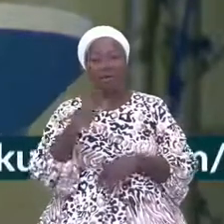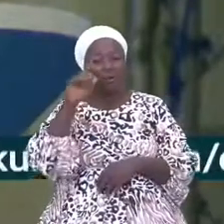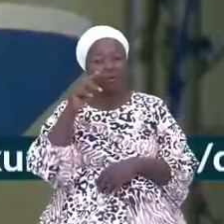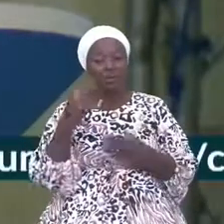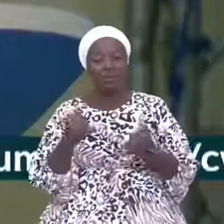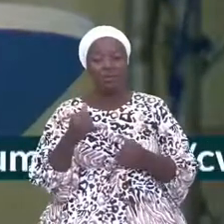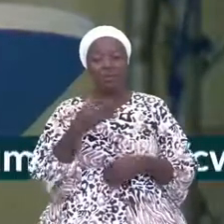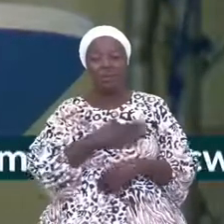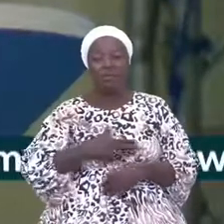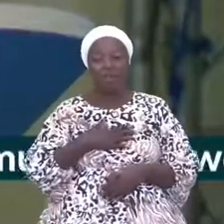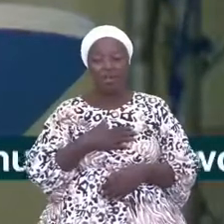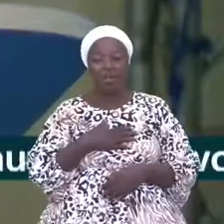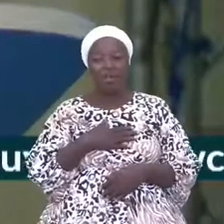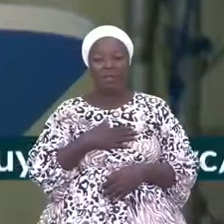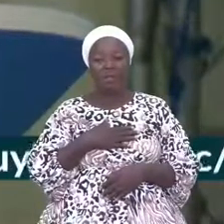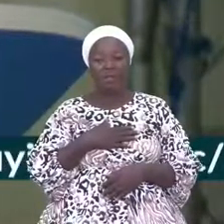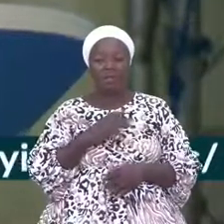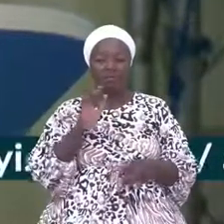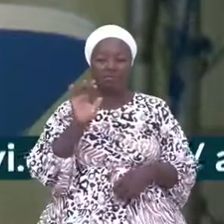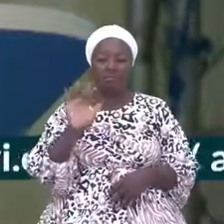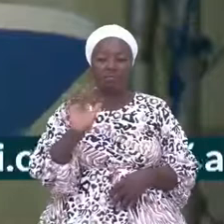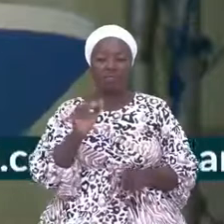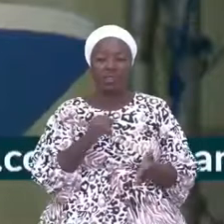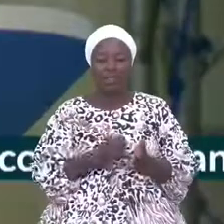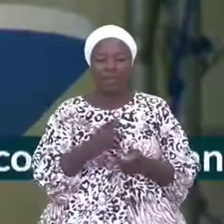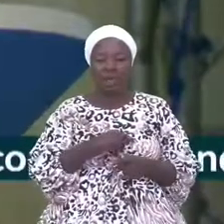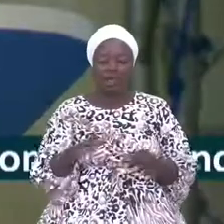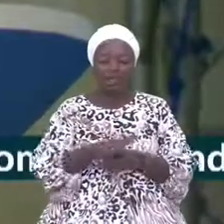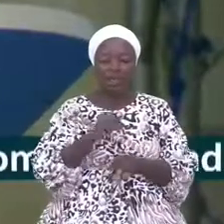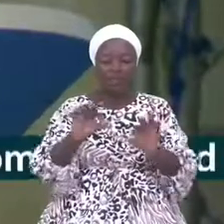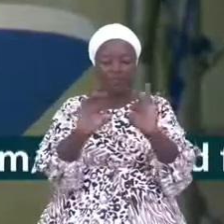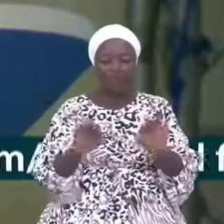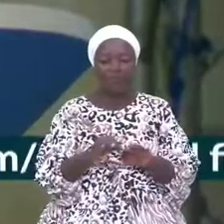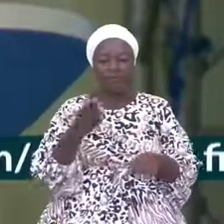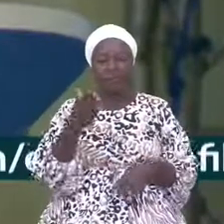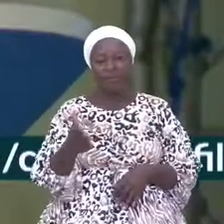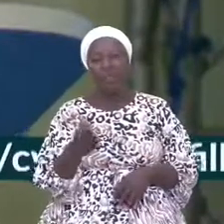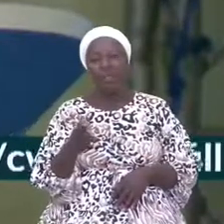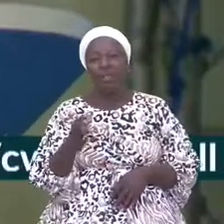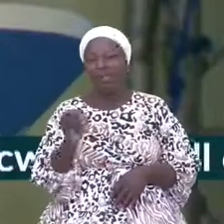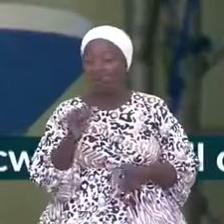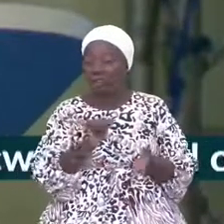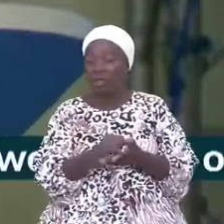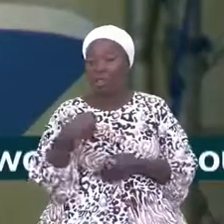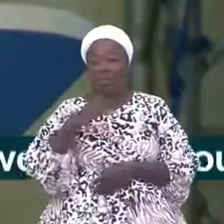qui défile sur votre écran. Cliquez dessus, remplissez le formulaire,